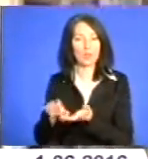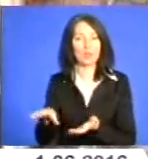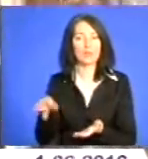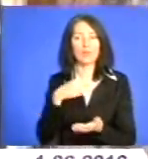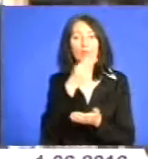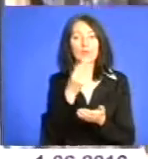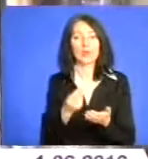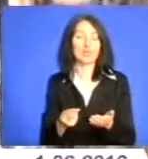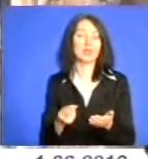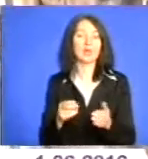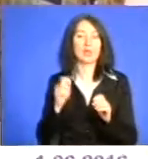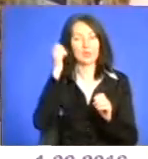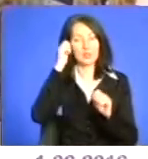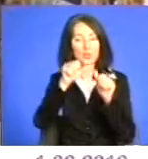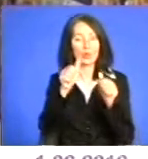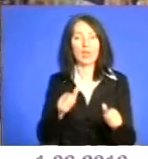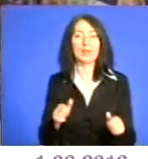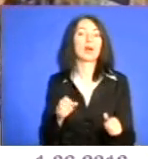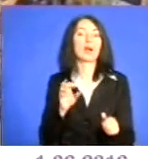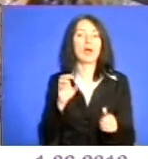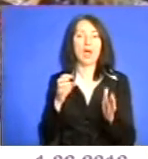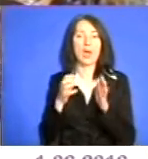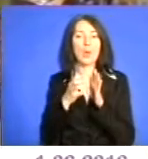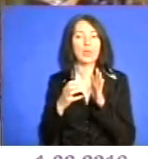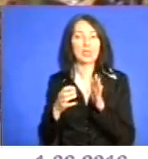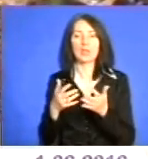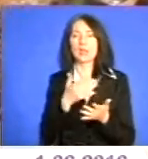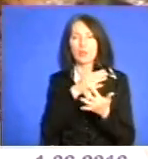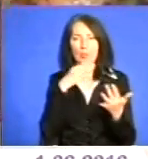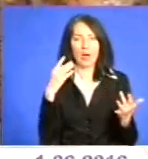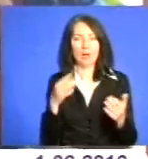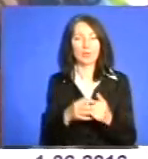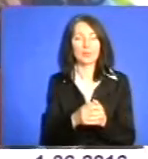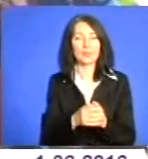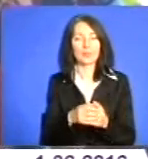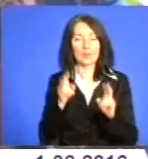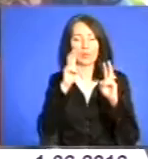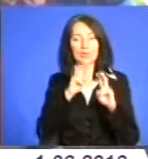картинах, статуетках, магнітиках. Їх стільки, що очі розбігаються.